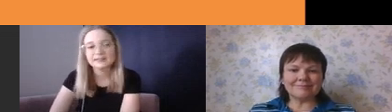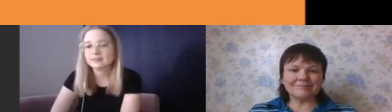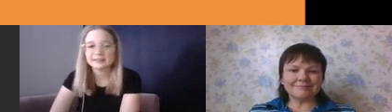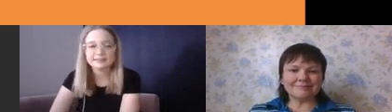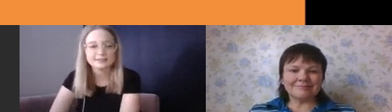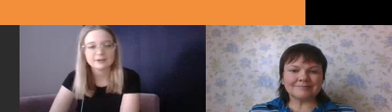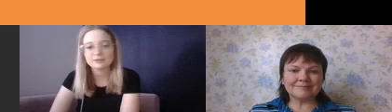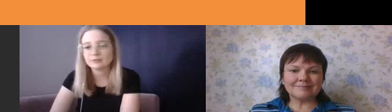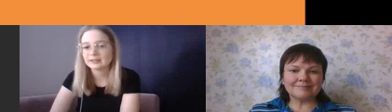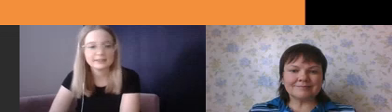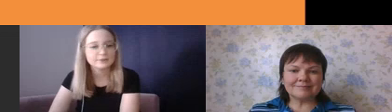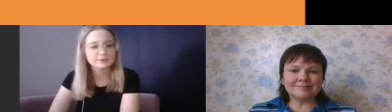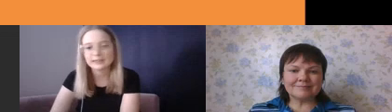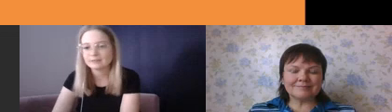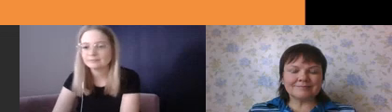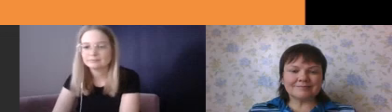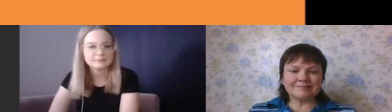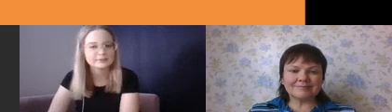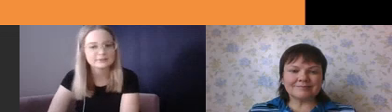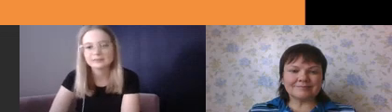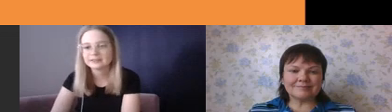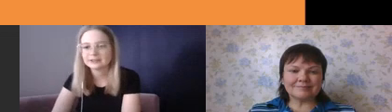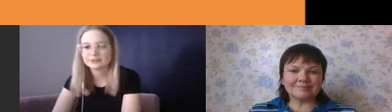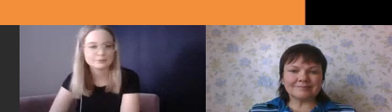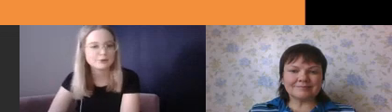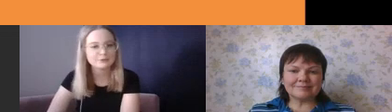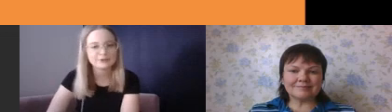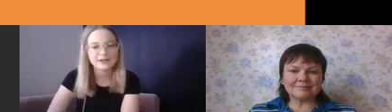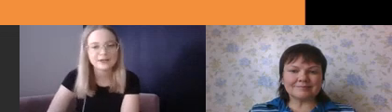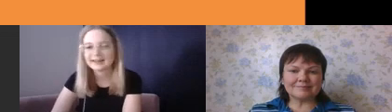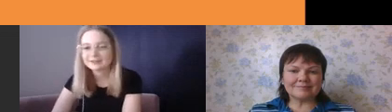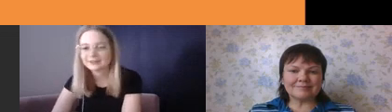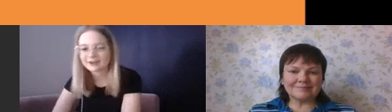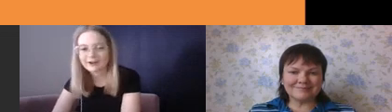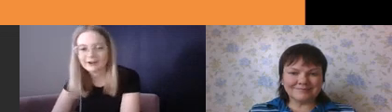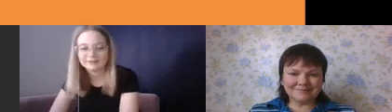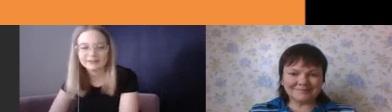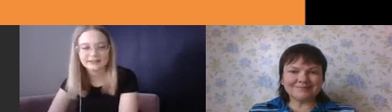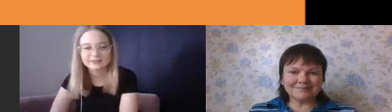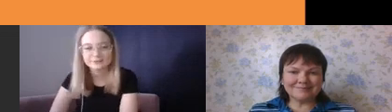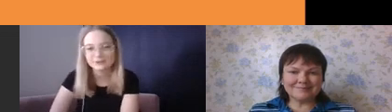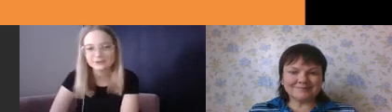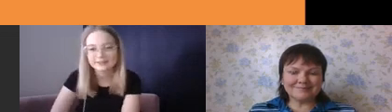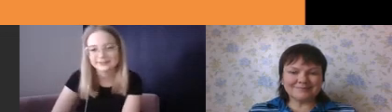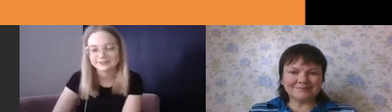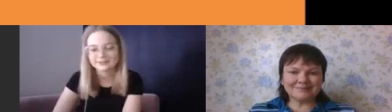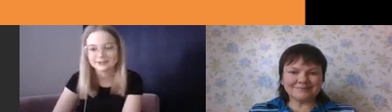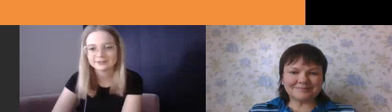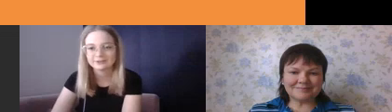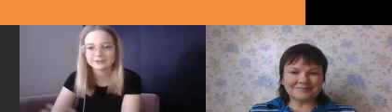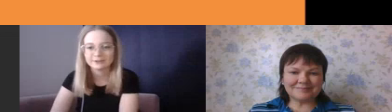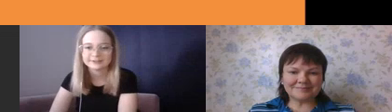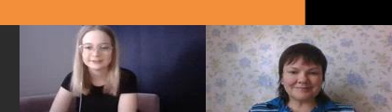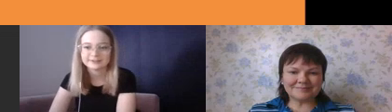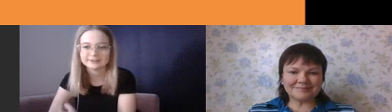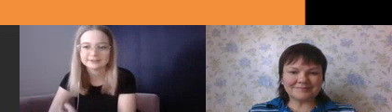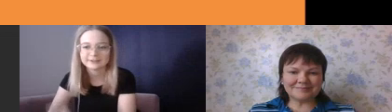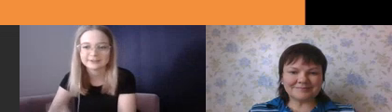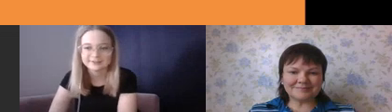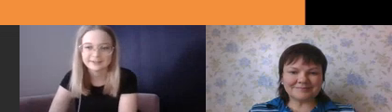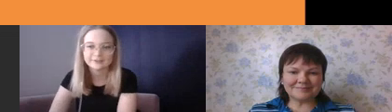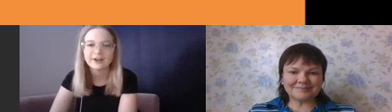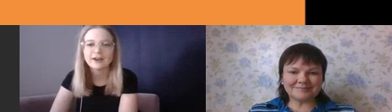Et võib täitsa julgelt veel küsida. Viimased mõtted küsimus, me oleme küll ajast üle läinud, aga midagi vast tullu ei ole. See, kes on tahtnud lahkuda,